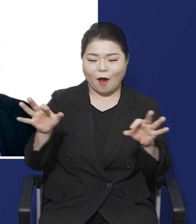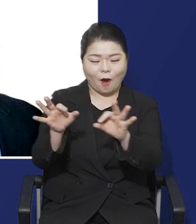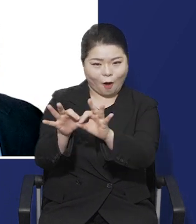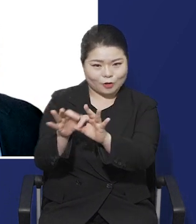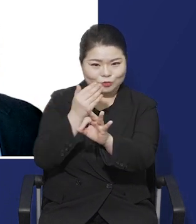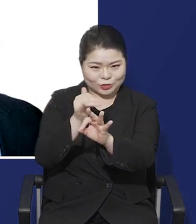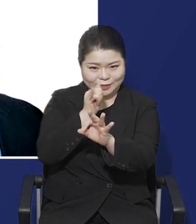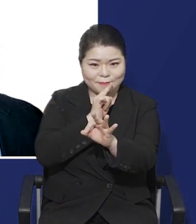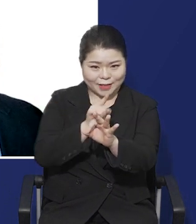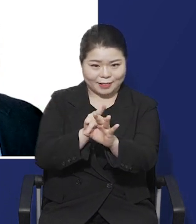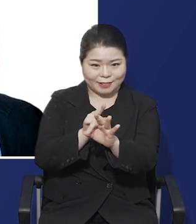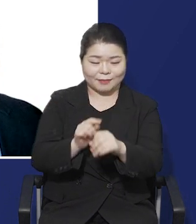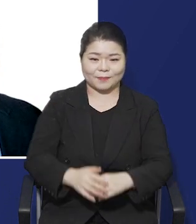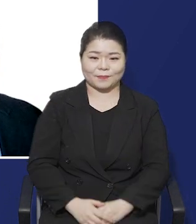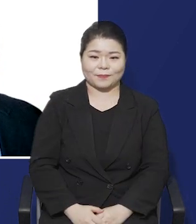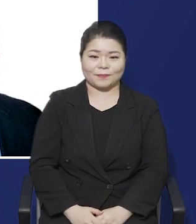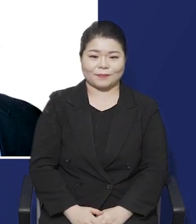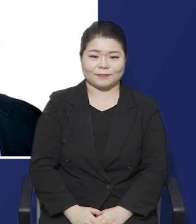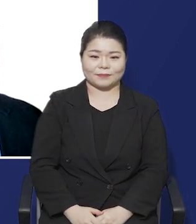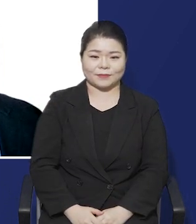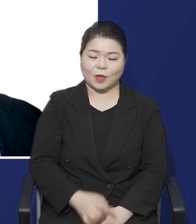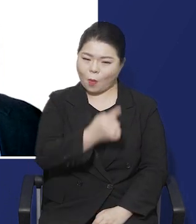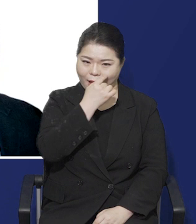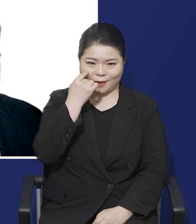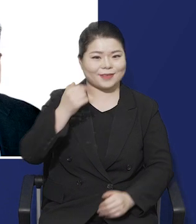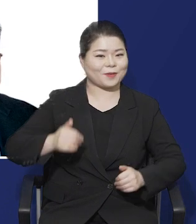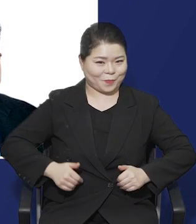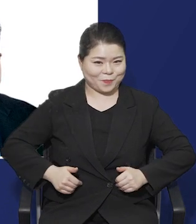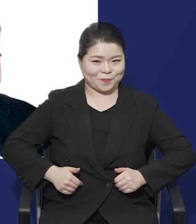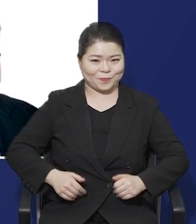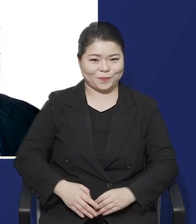점이 있기 때문에 어, 체크가 필요합니다.